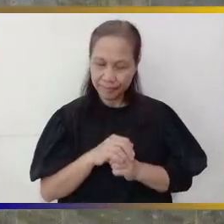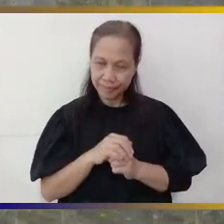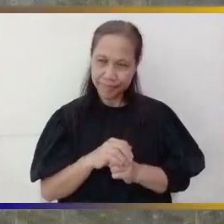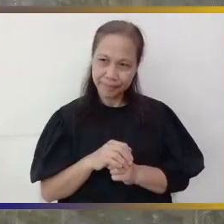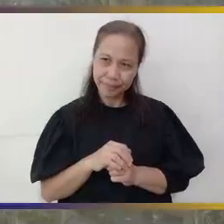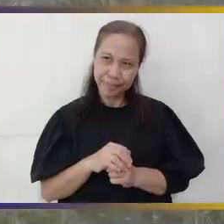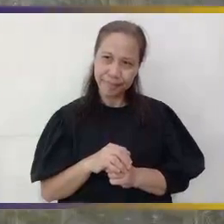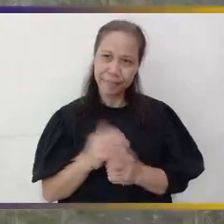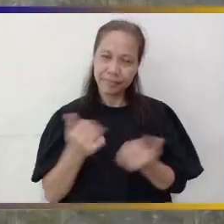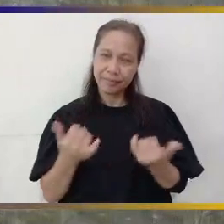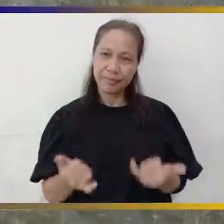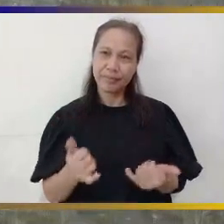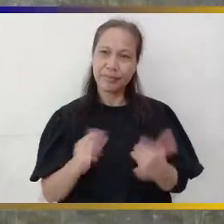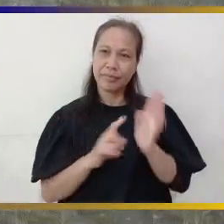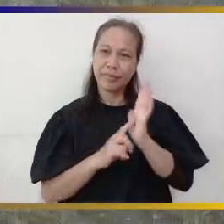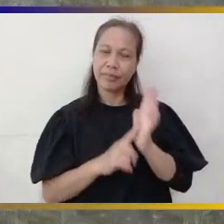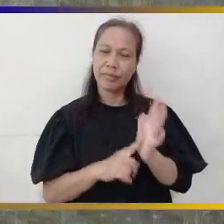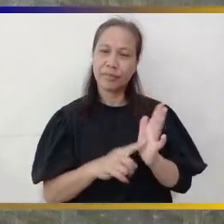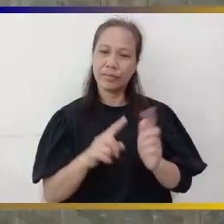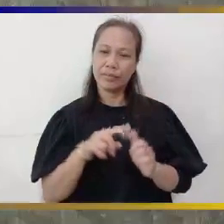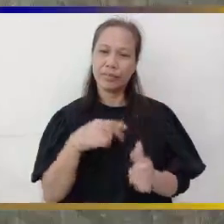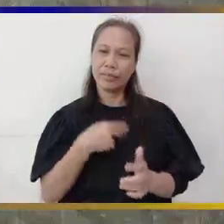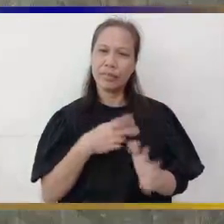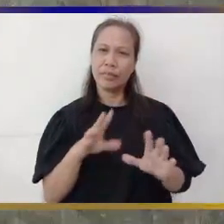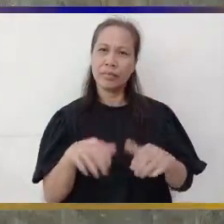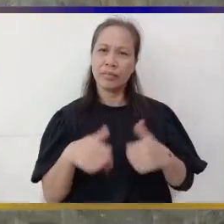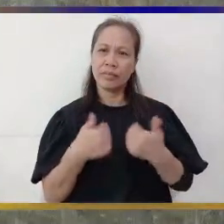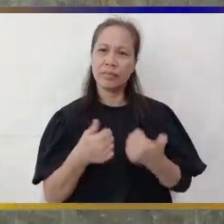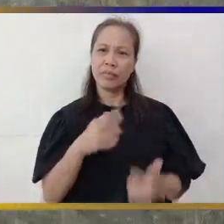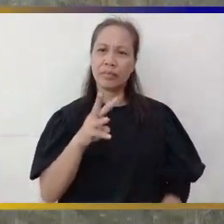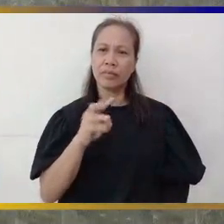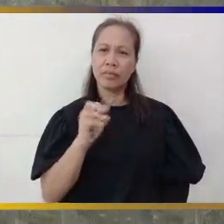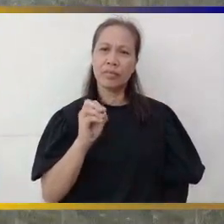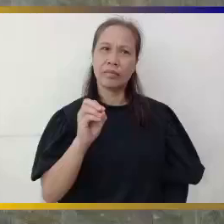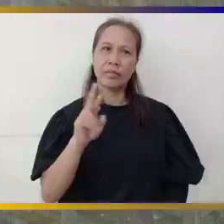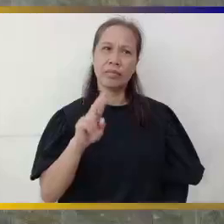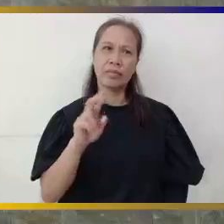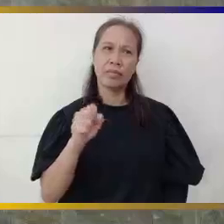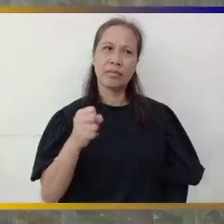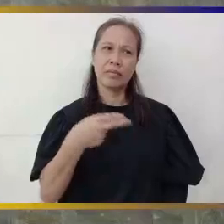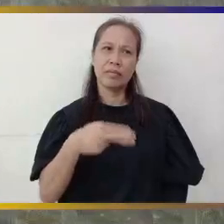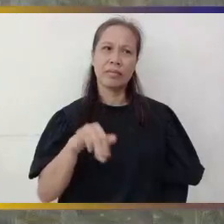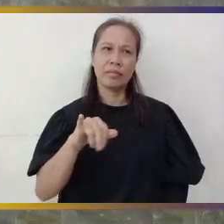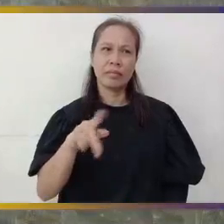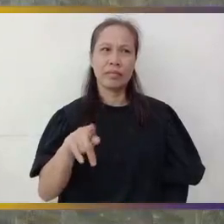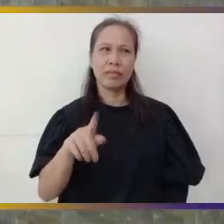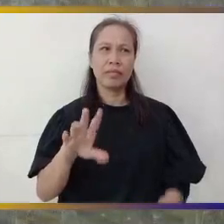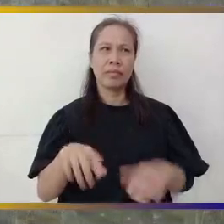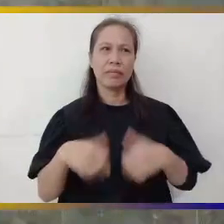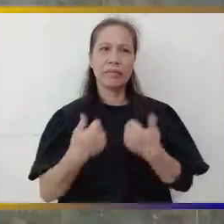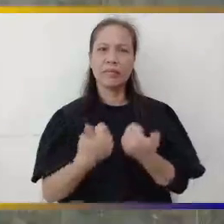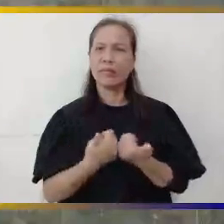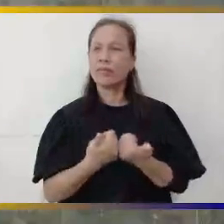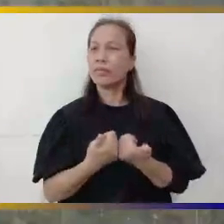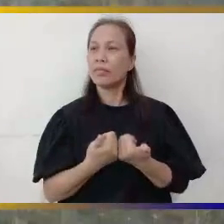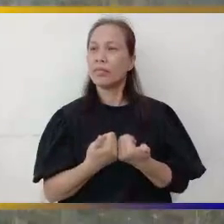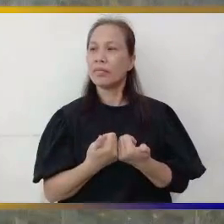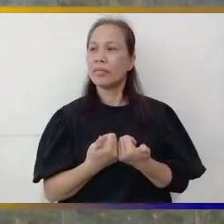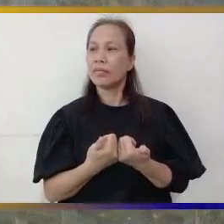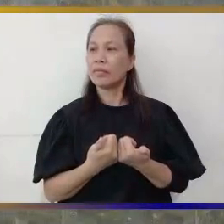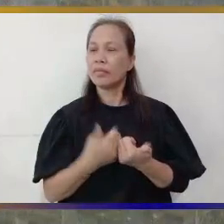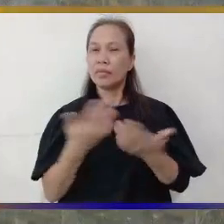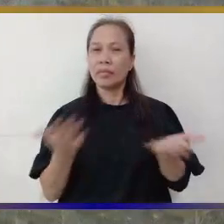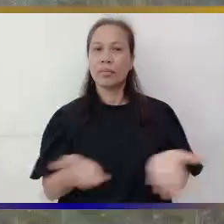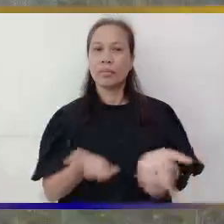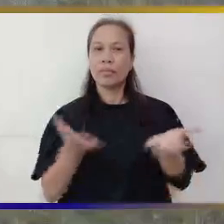ngayon ay yong ano ang ibig sabihin na Worship at ano po Paano po ito Saan po tayo